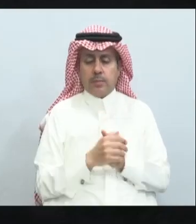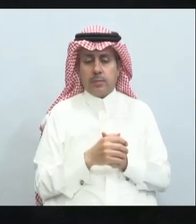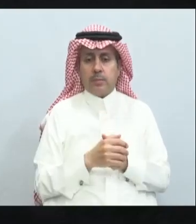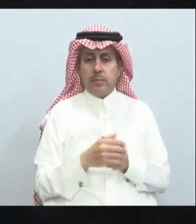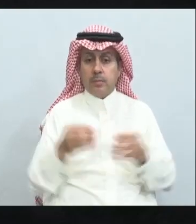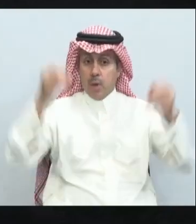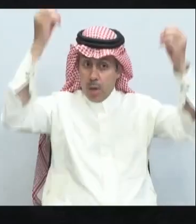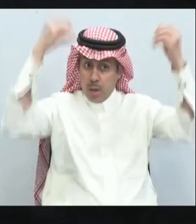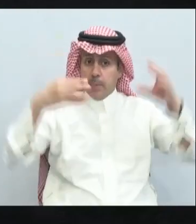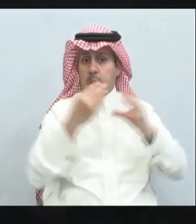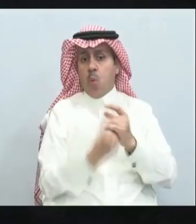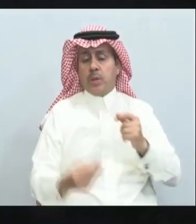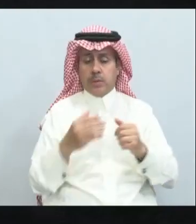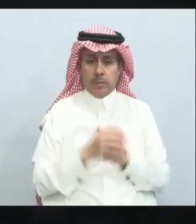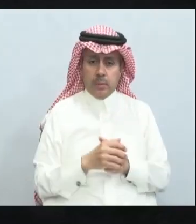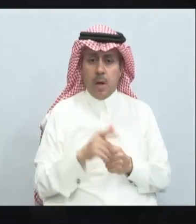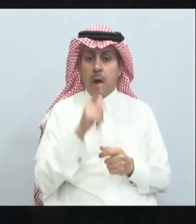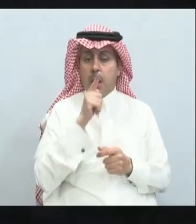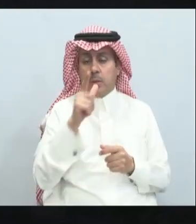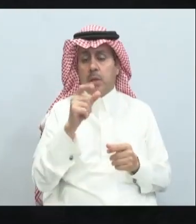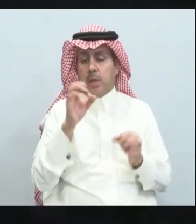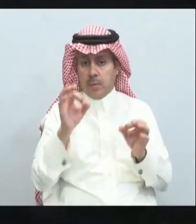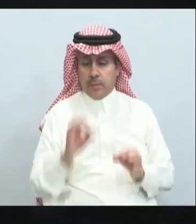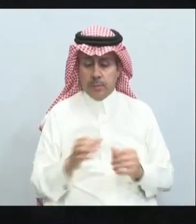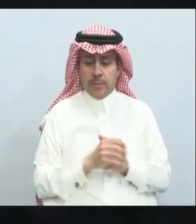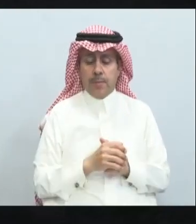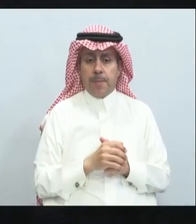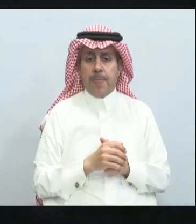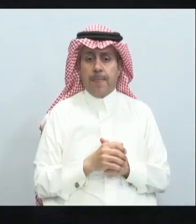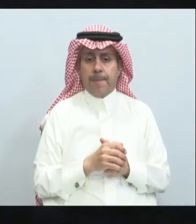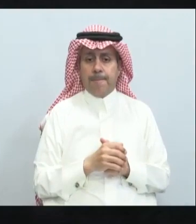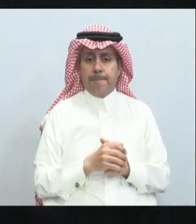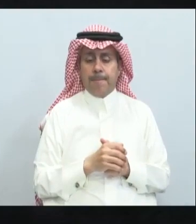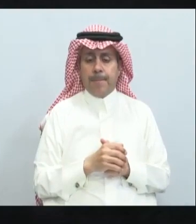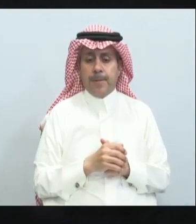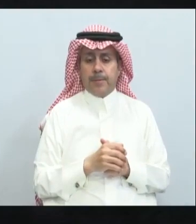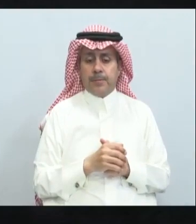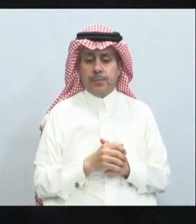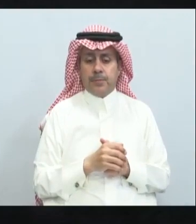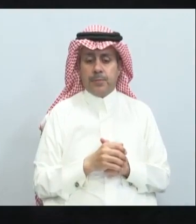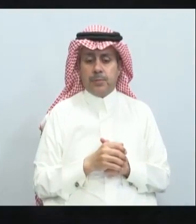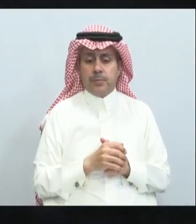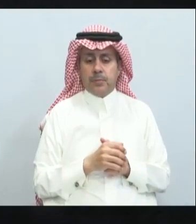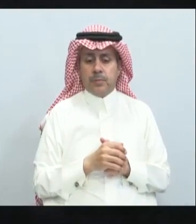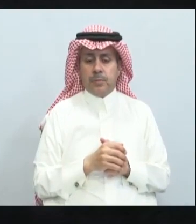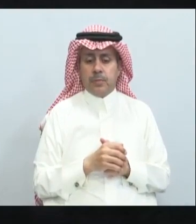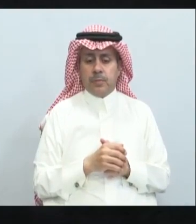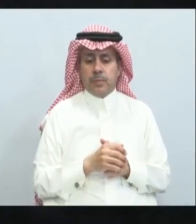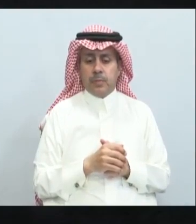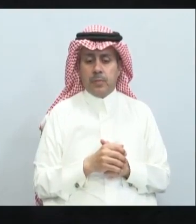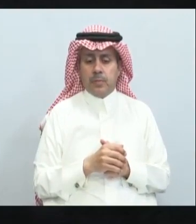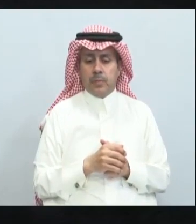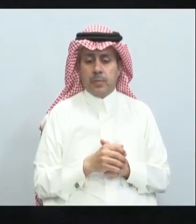نعمه الانجاب قال الله عز وجل يهب لمن يشاء اناثا ويهب لمن يشاء الذكور او